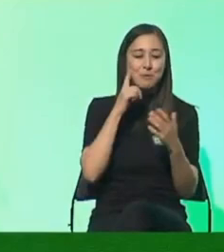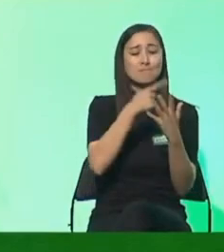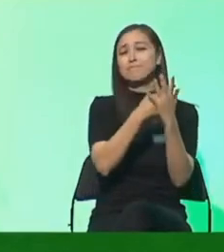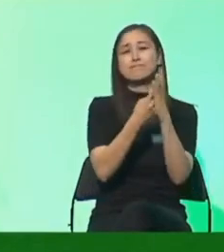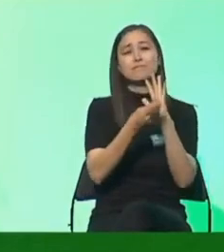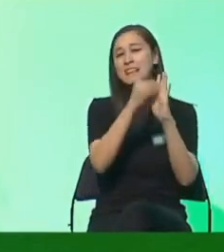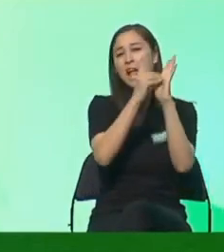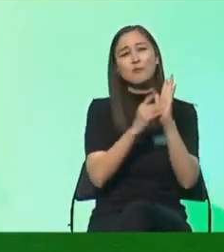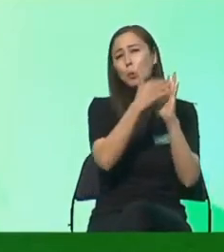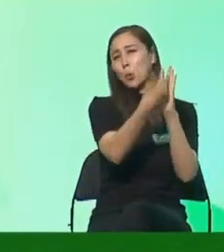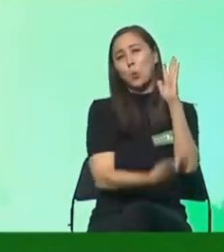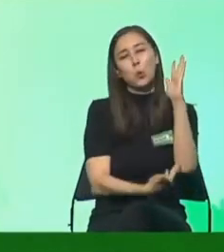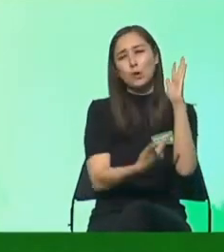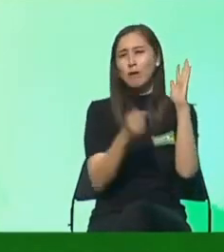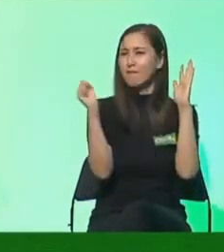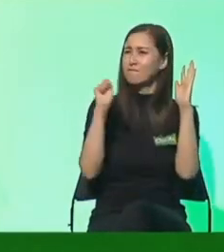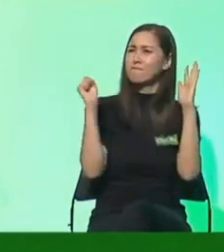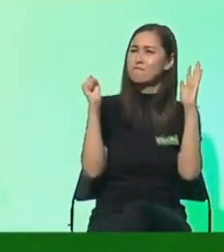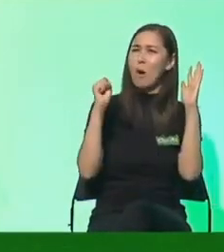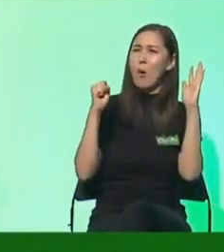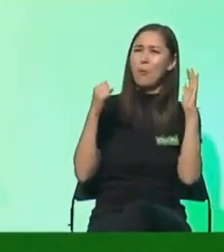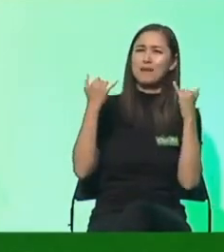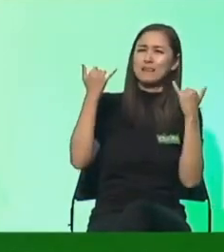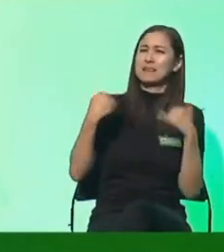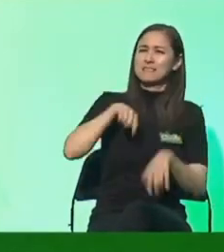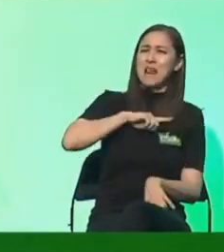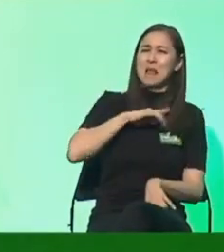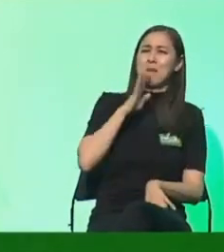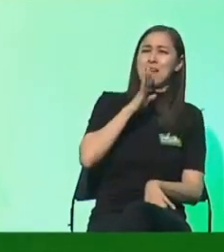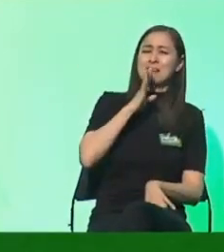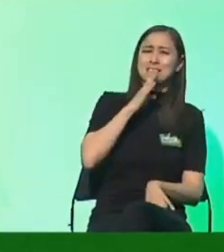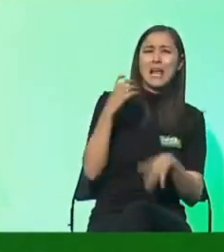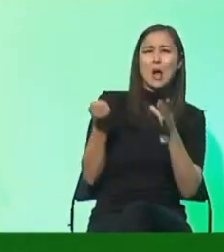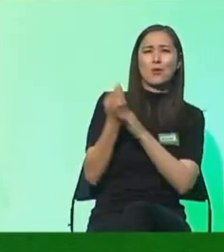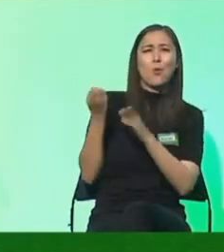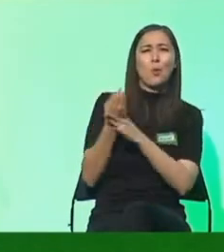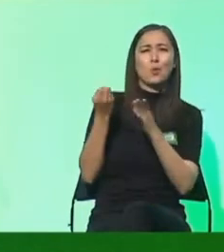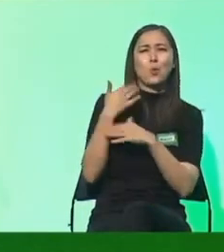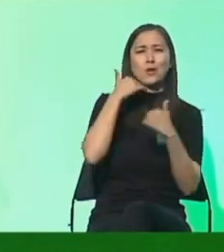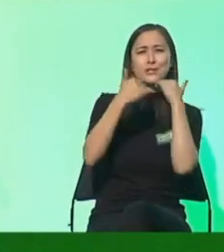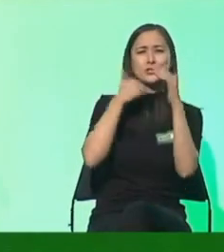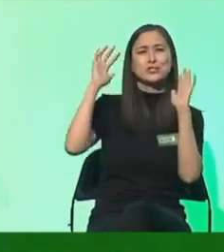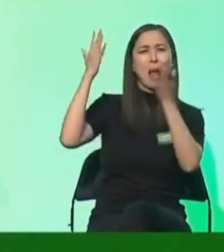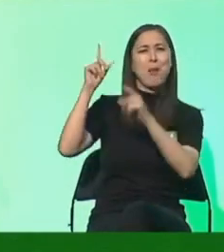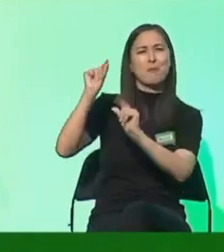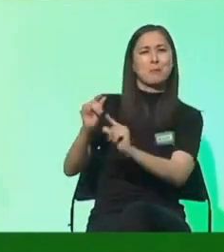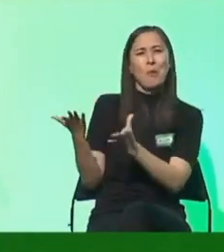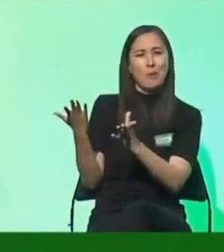Liebe Freunde, ihr fragt euch vielleicht, warum erzählt euch der Banaschak jetzt was von der Kulturgeschichte des Beifalls? Warum lese ich euch das